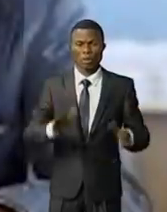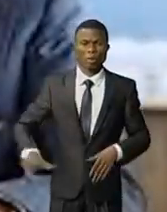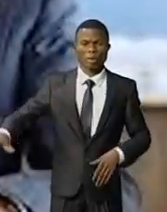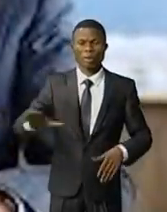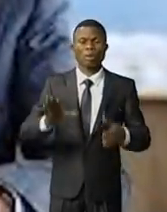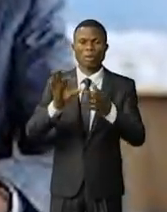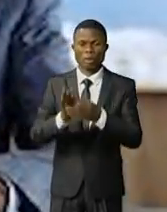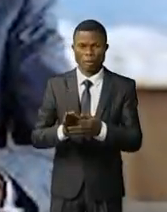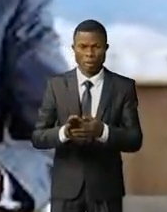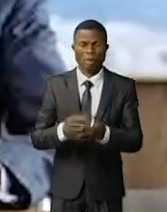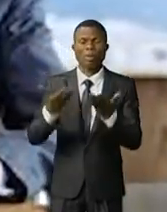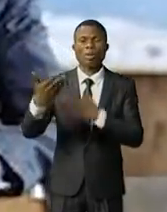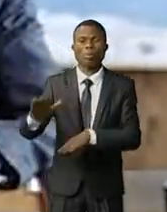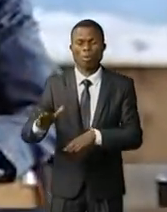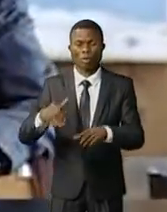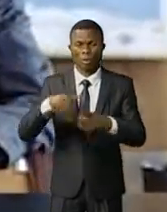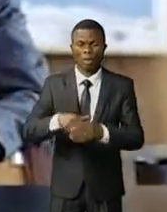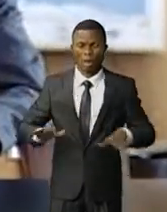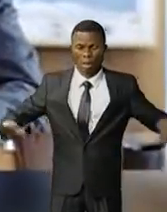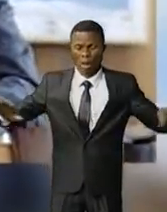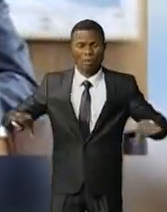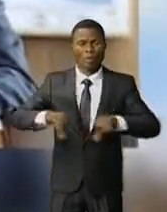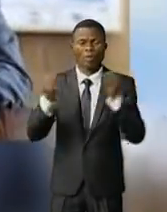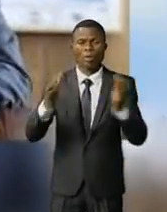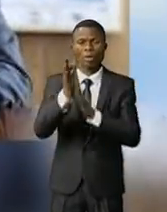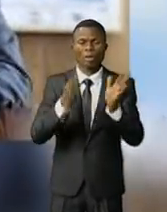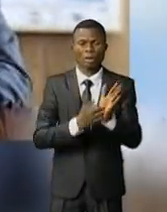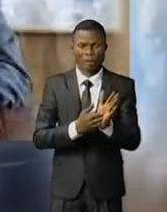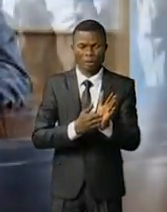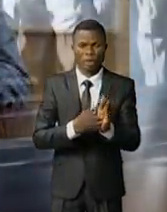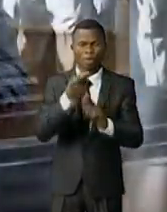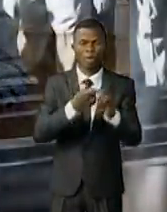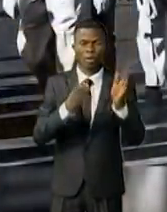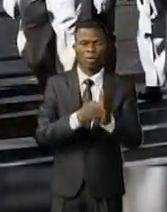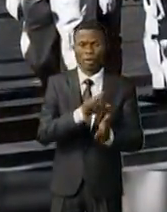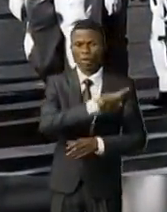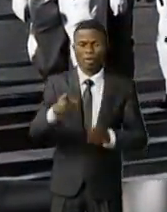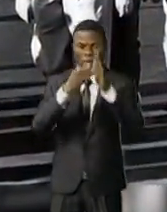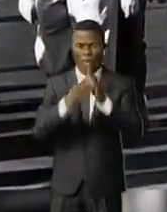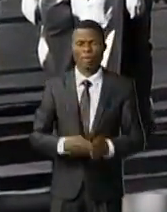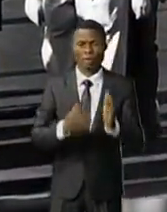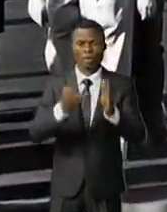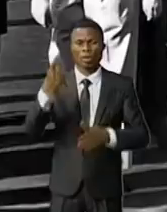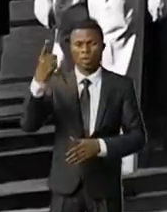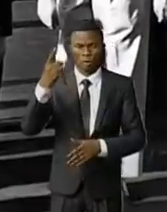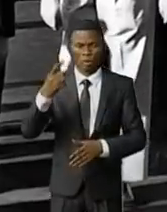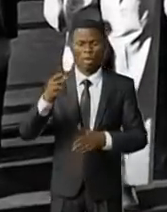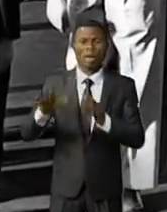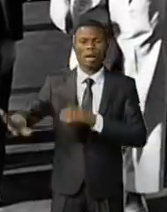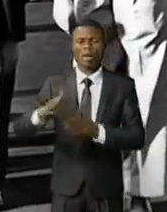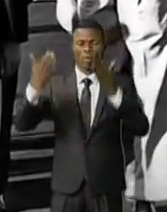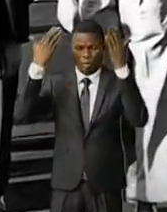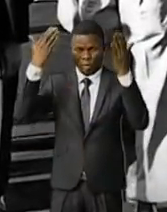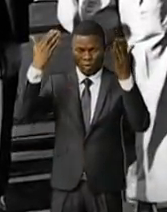Nations Unies, est mort d'un accident d'avion le 18 septembre 1961 en Ndola, en Zambie, il y a 60 ans jour pour